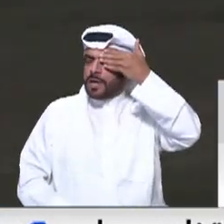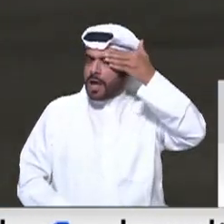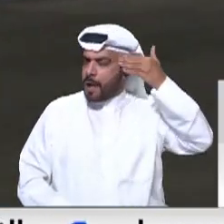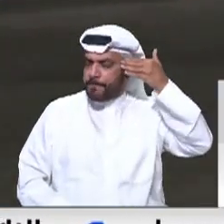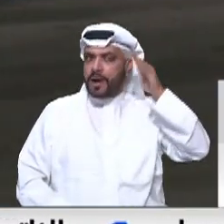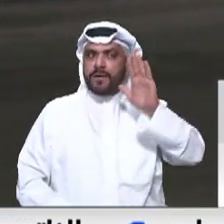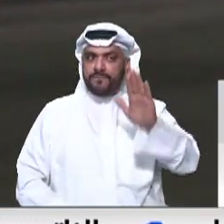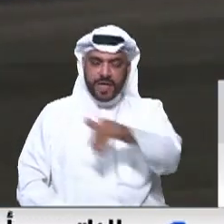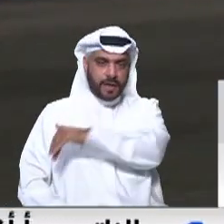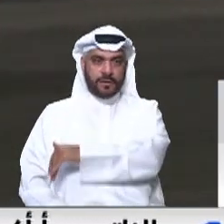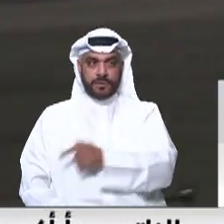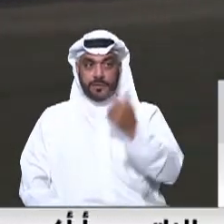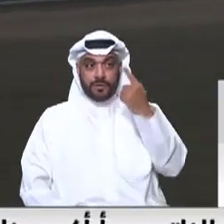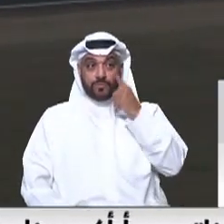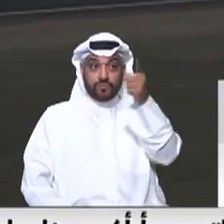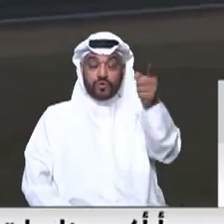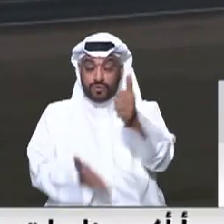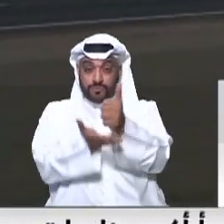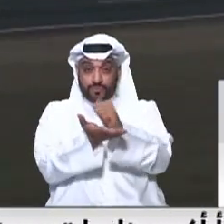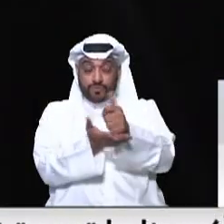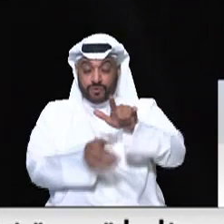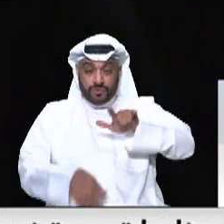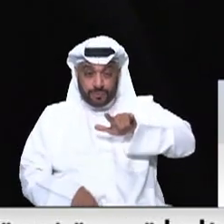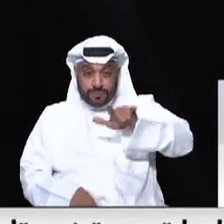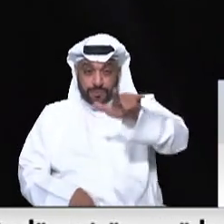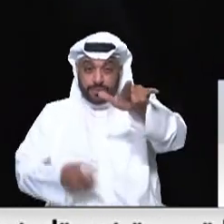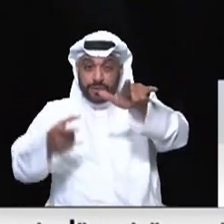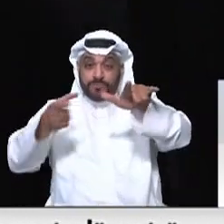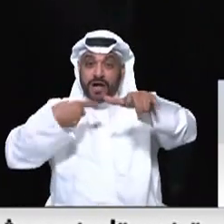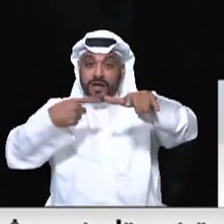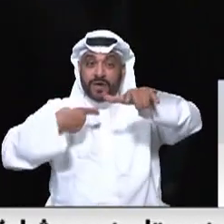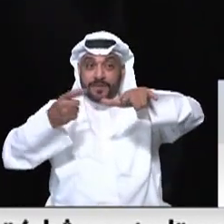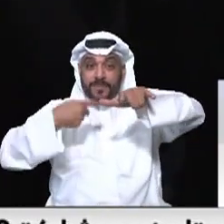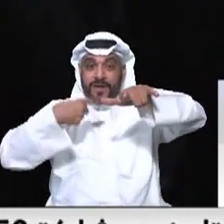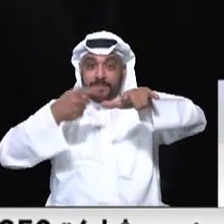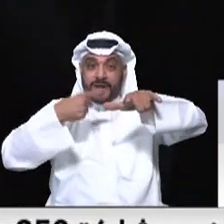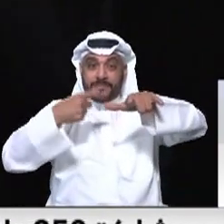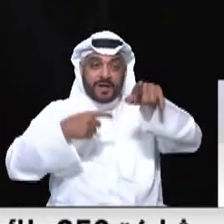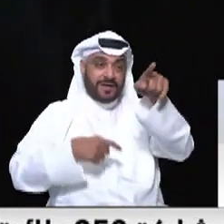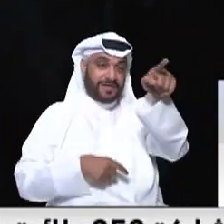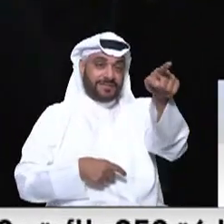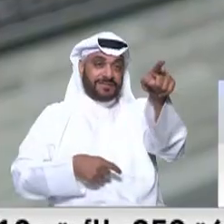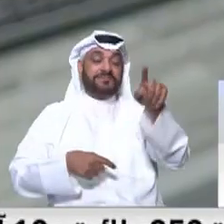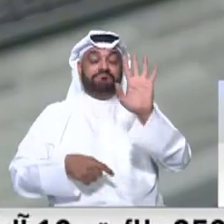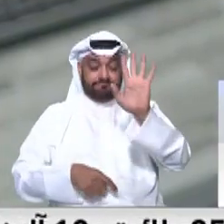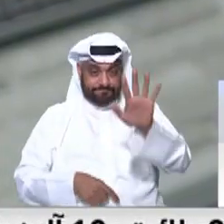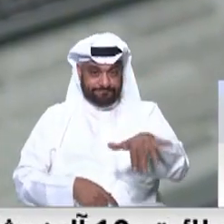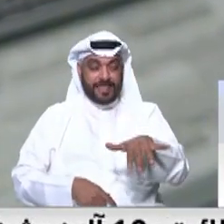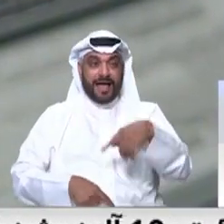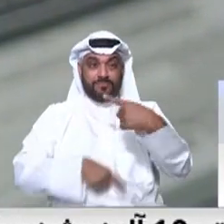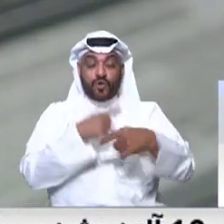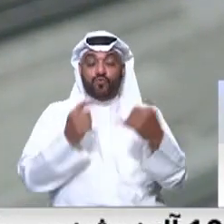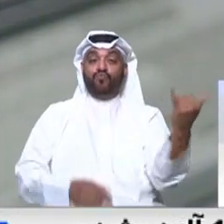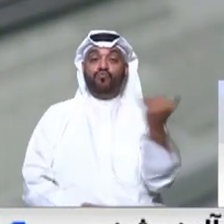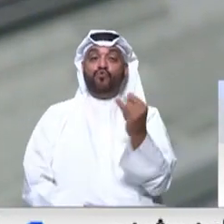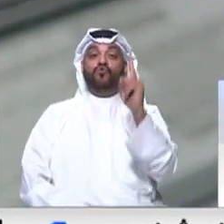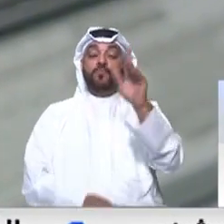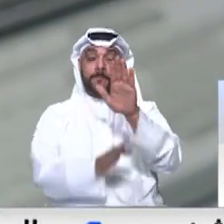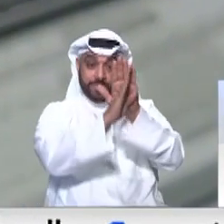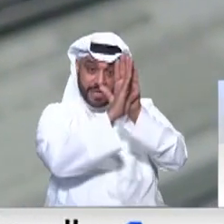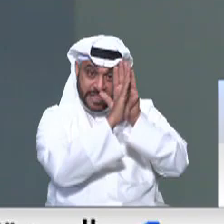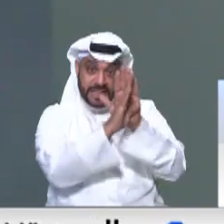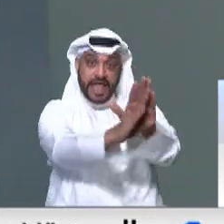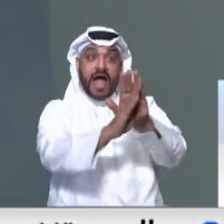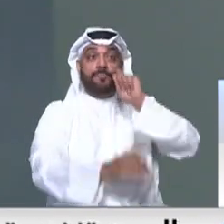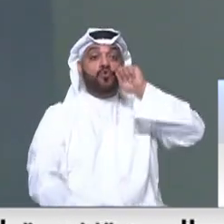الطائرات من دون طيار وصواريخ كروز ياتي ذلك مع تاكيد الحلفاء الغربيين على اهميه دعم اوكرانيا